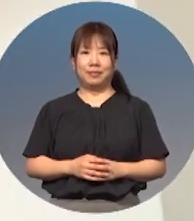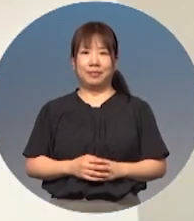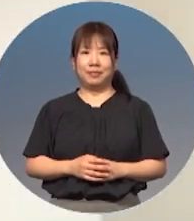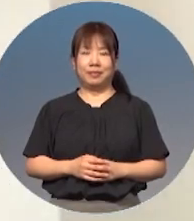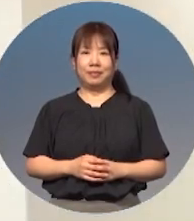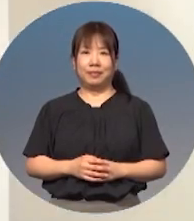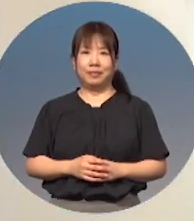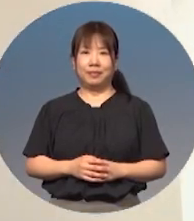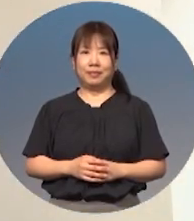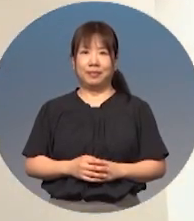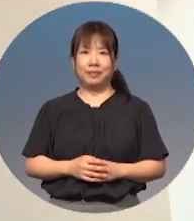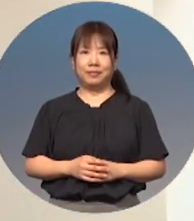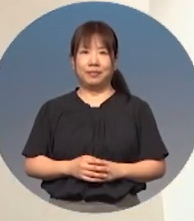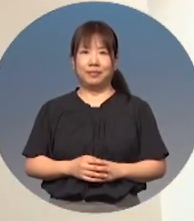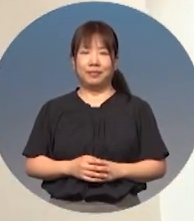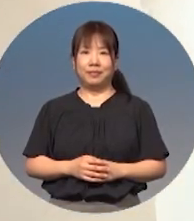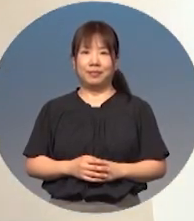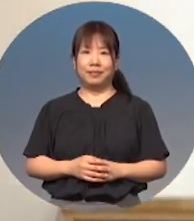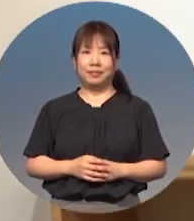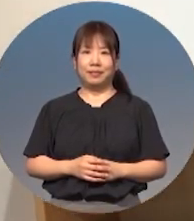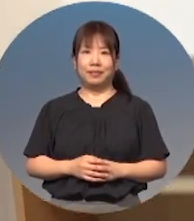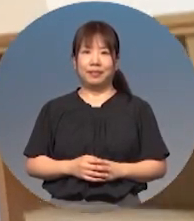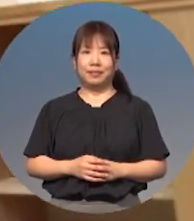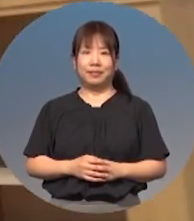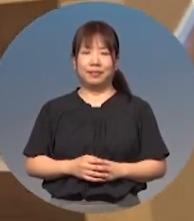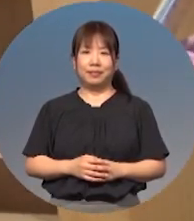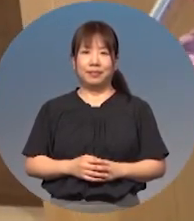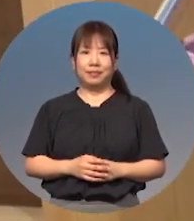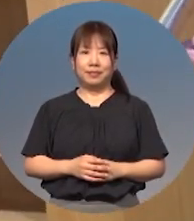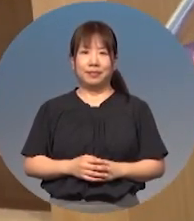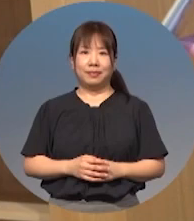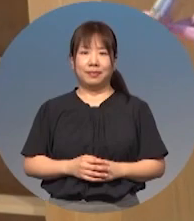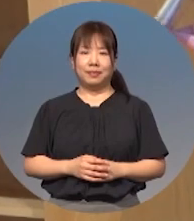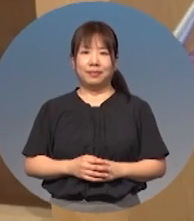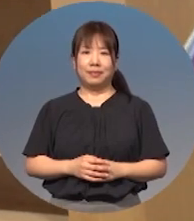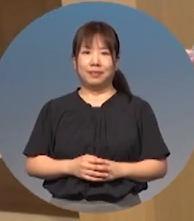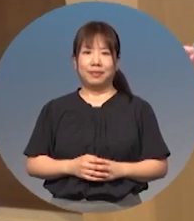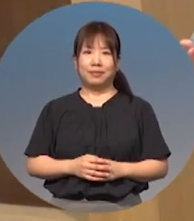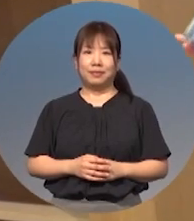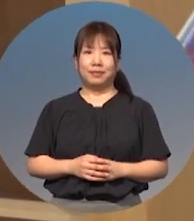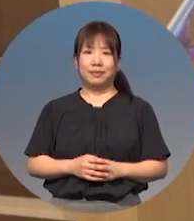ために強くなれるならありがとう